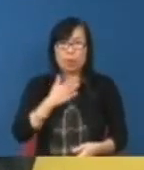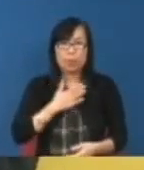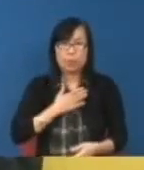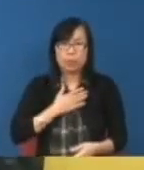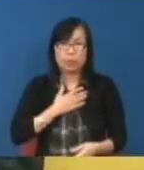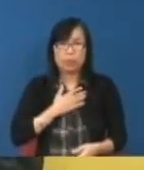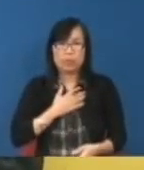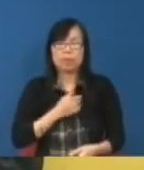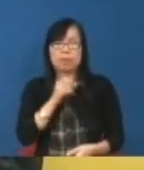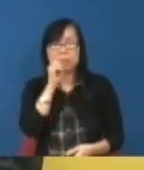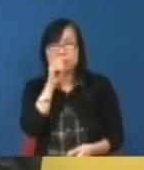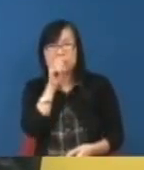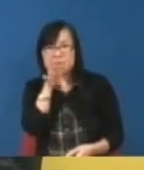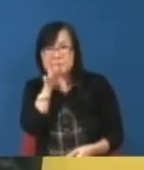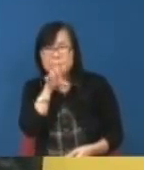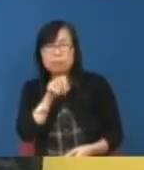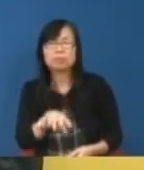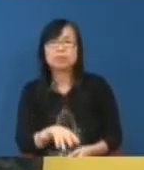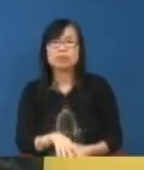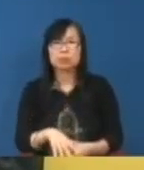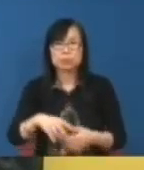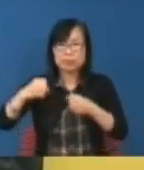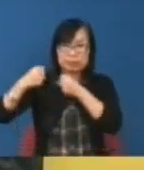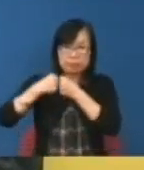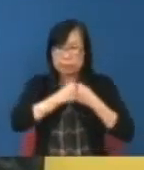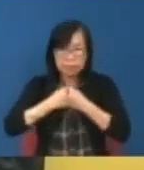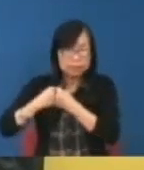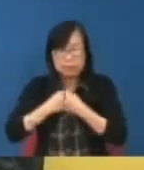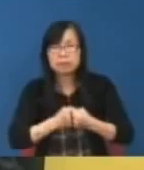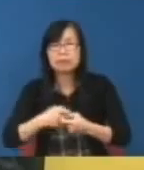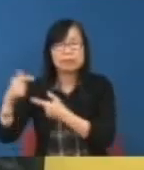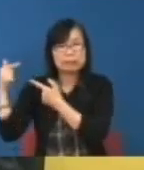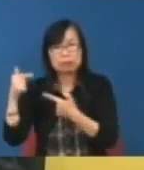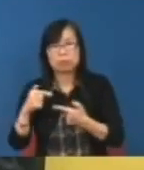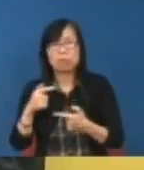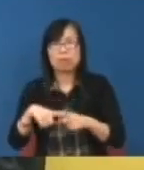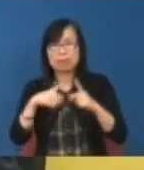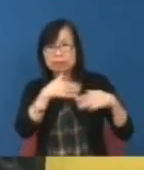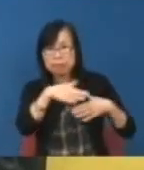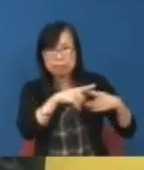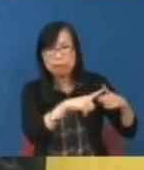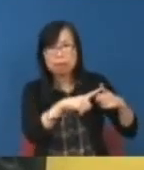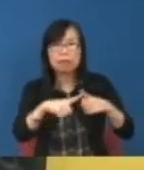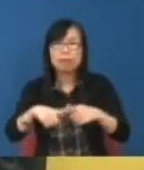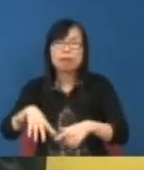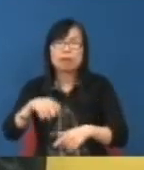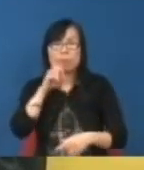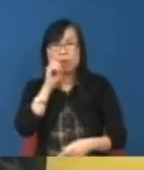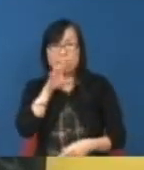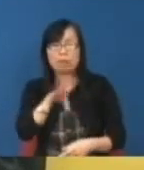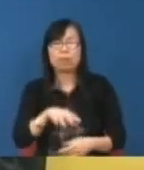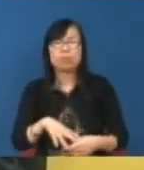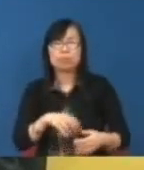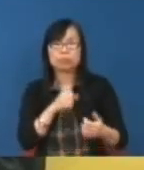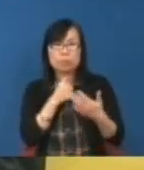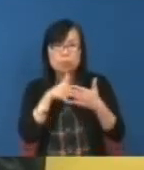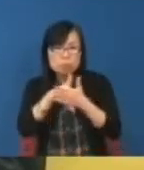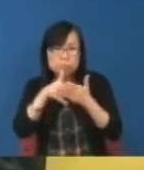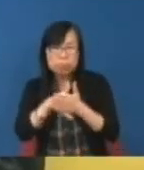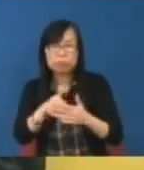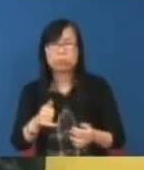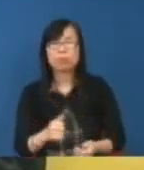一個魔咒啊嘛，就係、是、話，如果繼續爭持落去，覺得啲人會怪佢阻住個地球轉啊嘛。咁嗱，